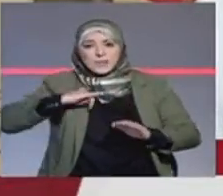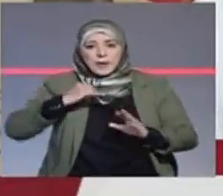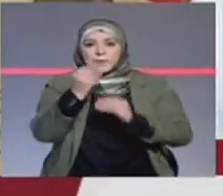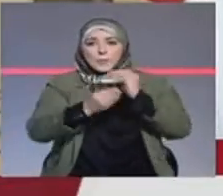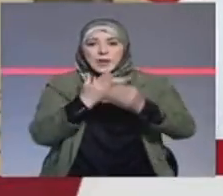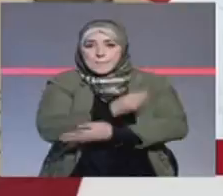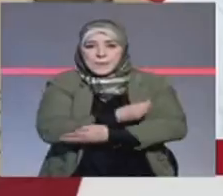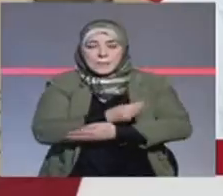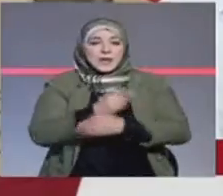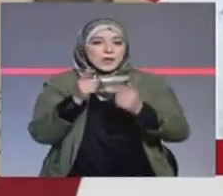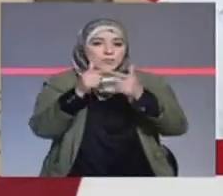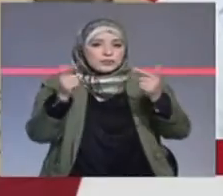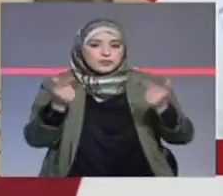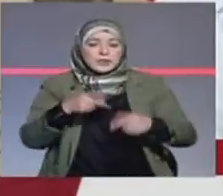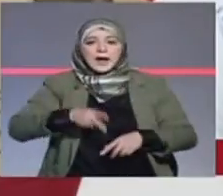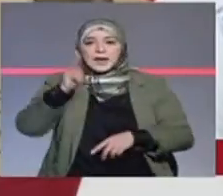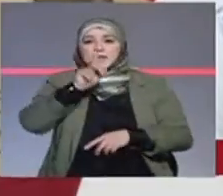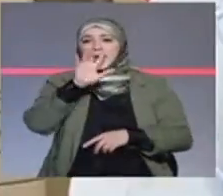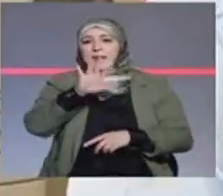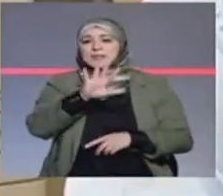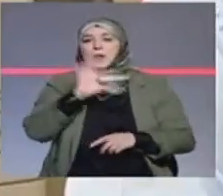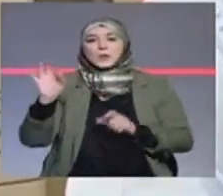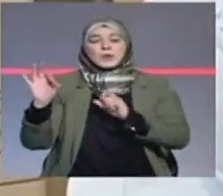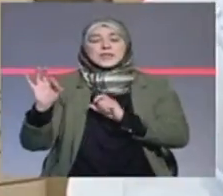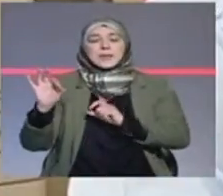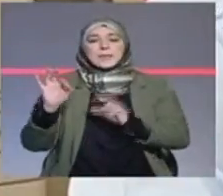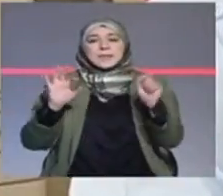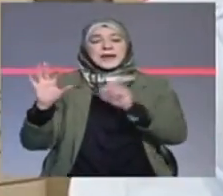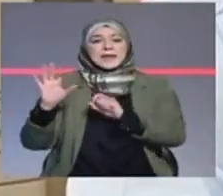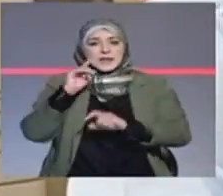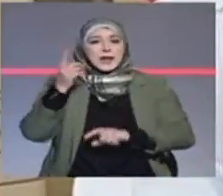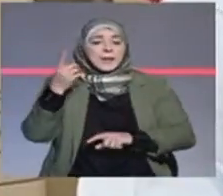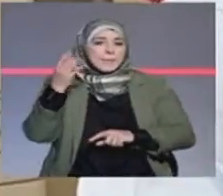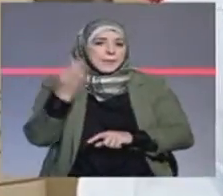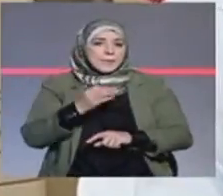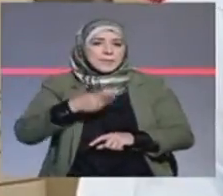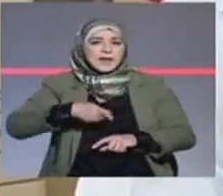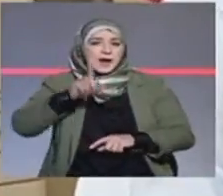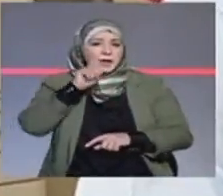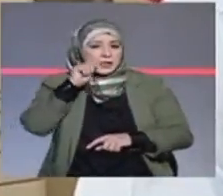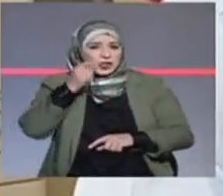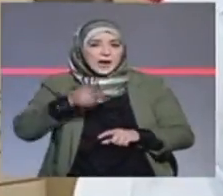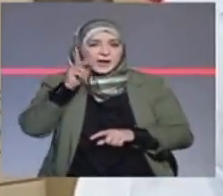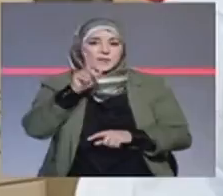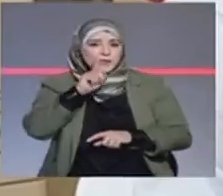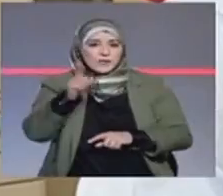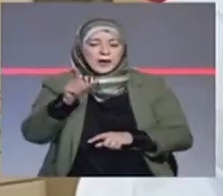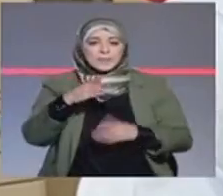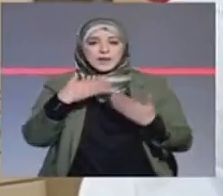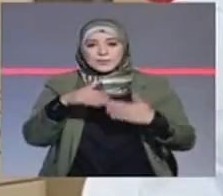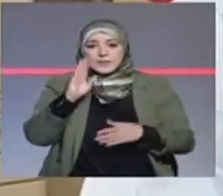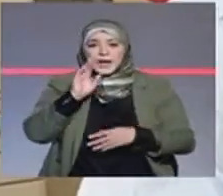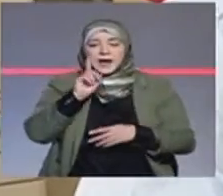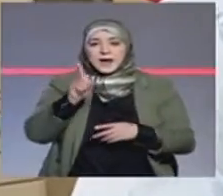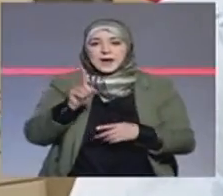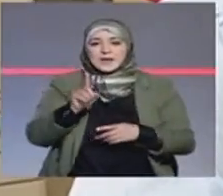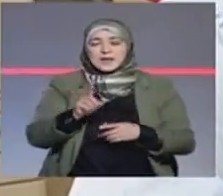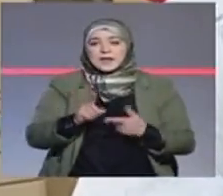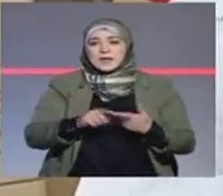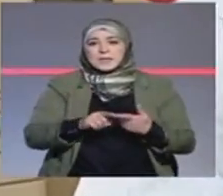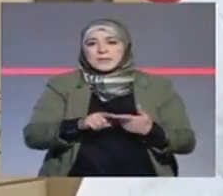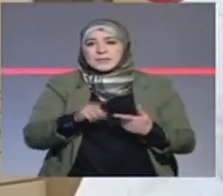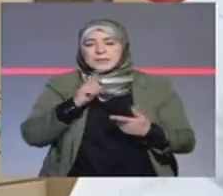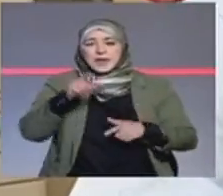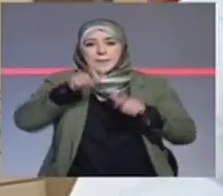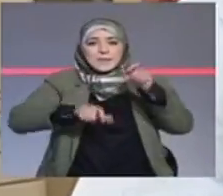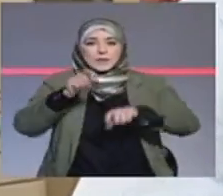بالنسبة بفوق 75 سنة تستهدف أكثر النساء أكثر من الرجال، أقل من 75 سنة نلقاو الرجال مستهدفين أكثر من النساء بالنسبة